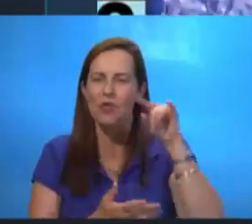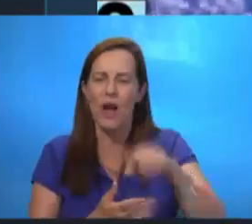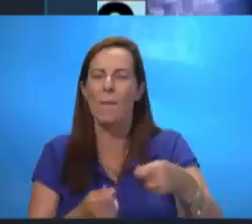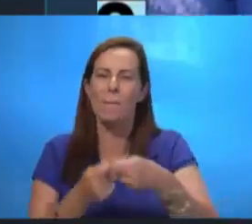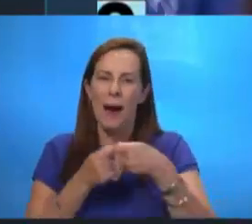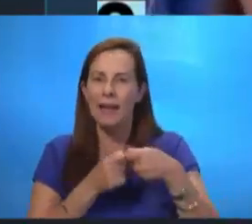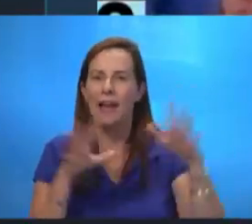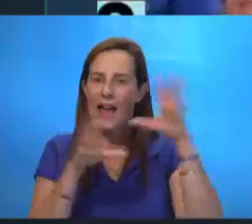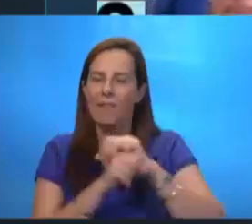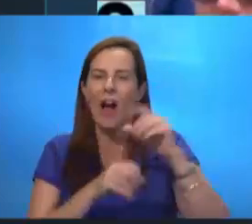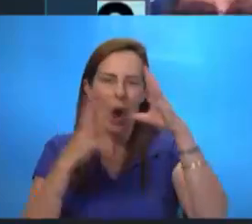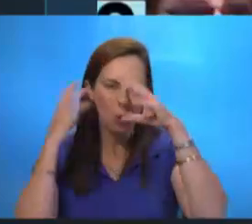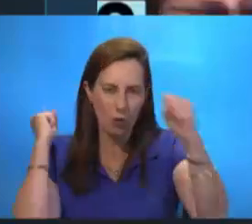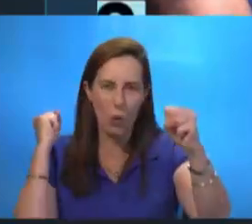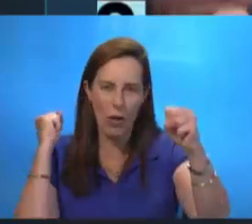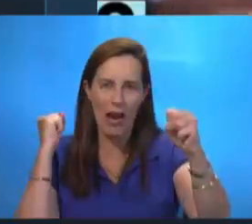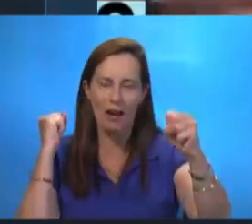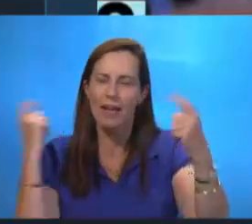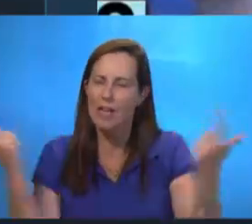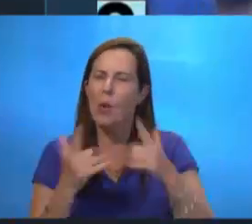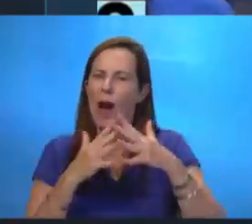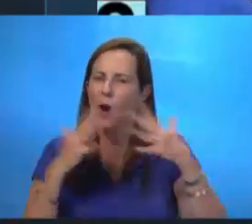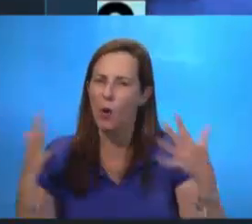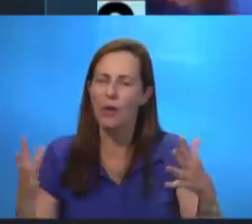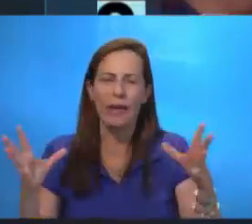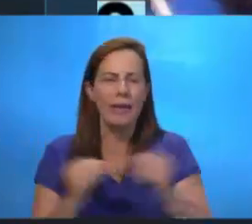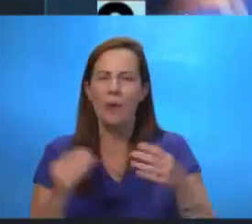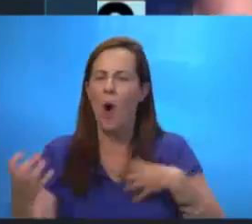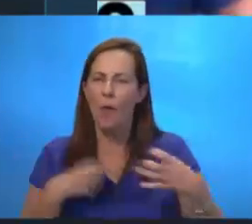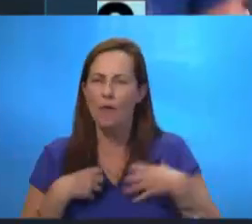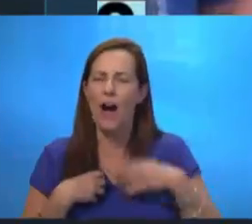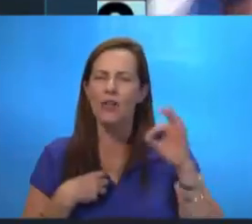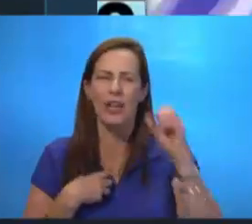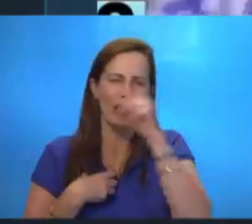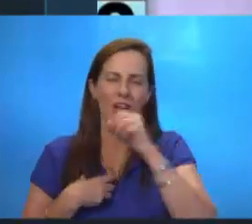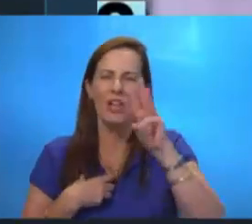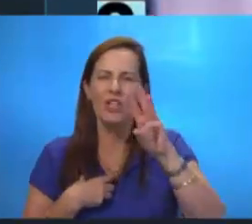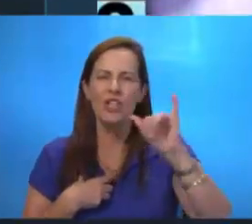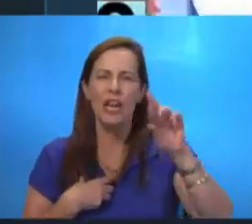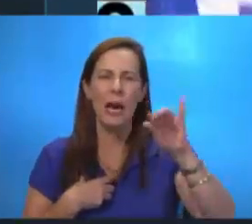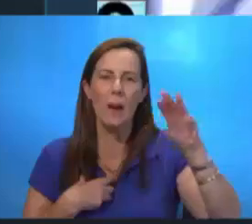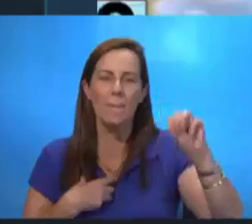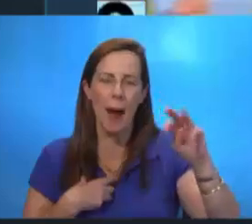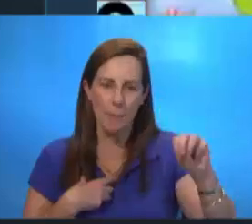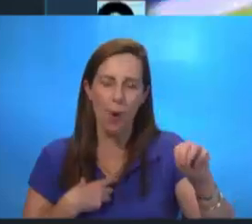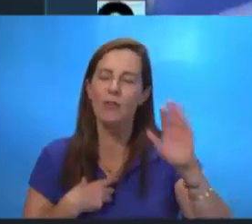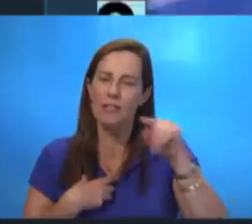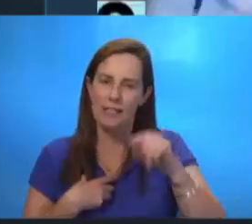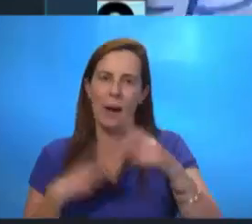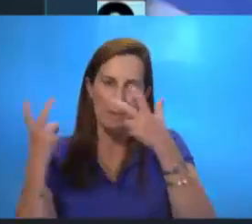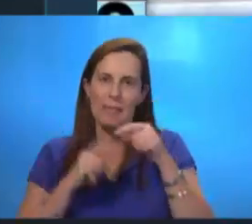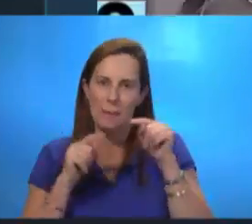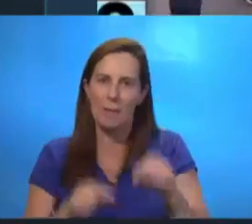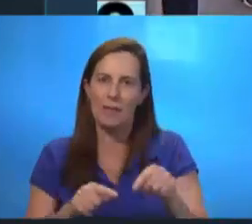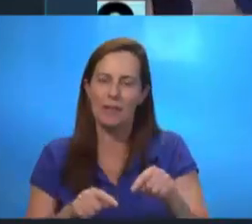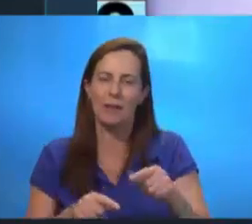הערב הקונסוליה אירוע גדול, עם הופעה חיה של שירי מימון. אז זה גם מצפים לזה